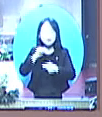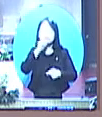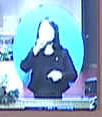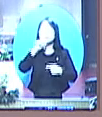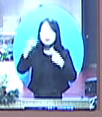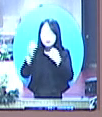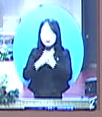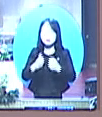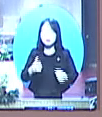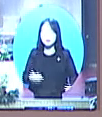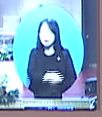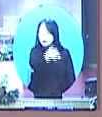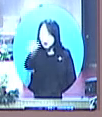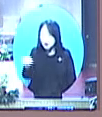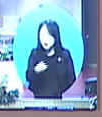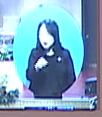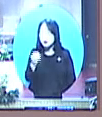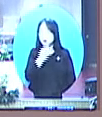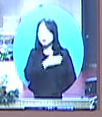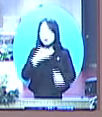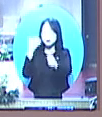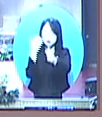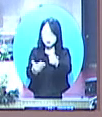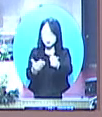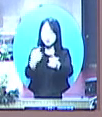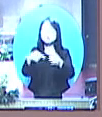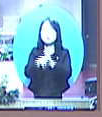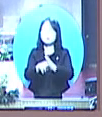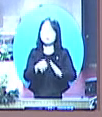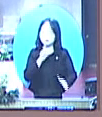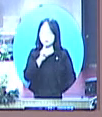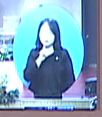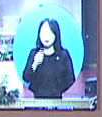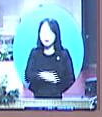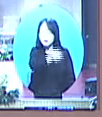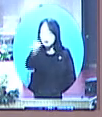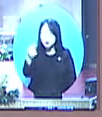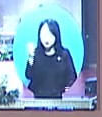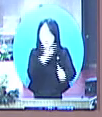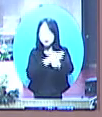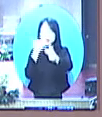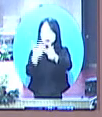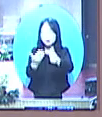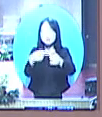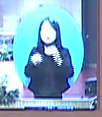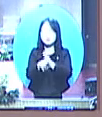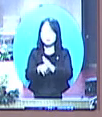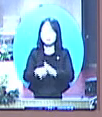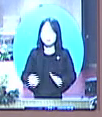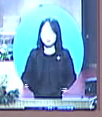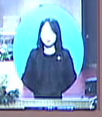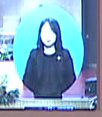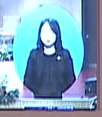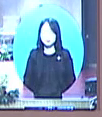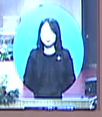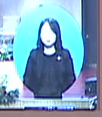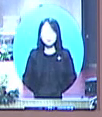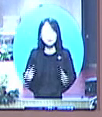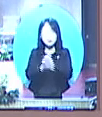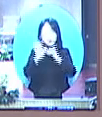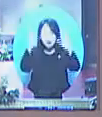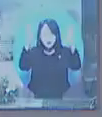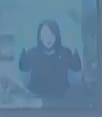말미암아 너희를 부유하게 하려 하심이라. 너희를 부유하게 하려 하심이라.